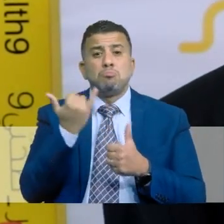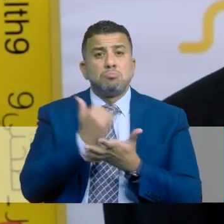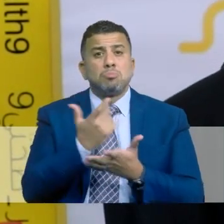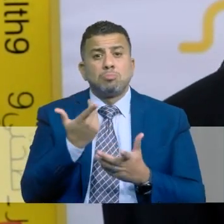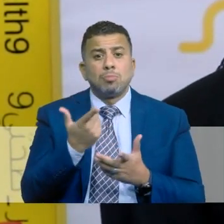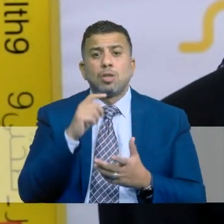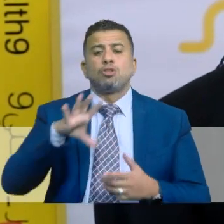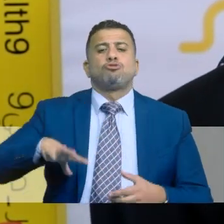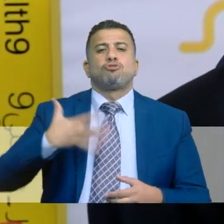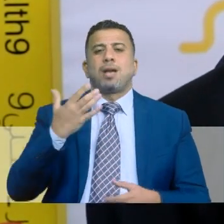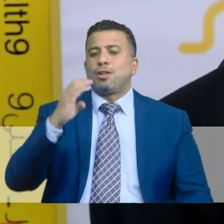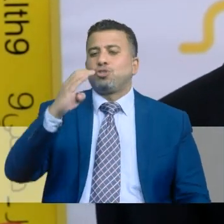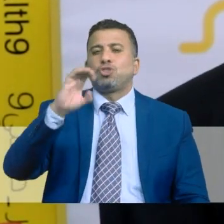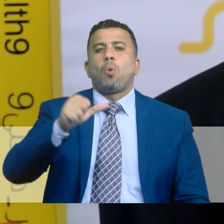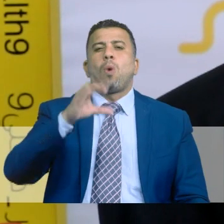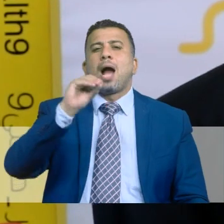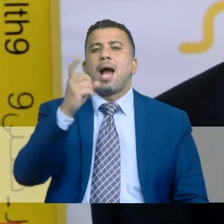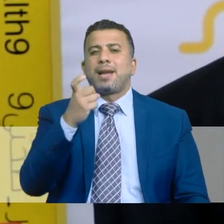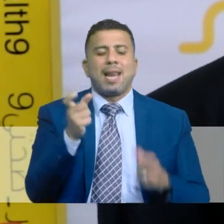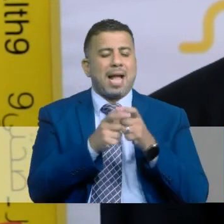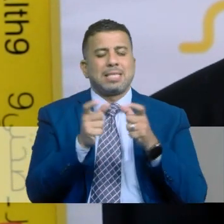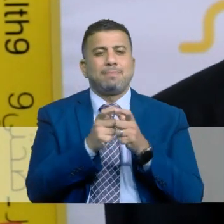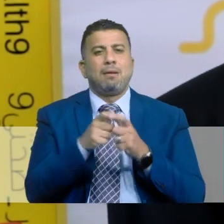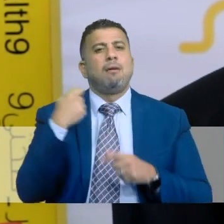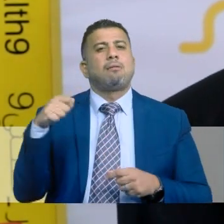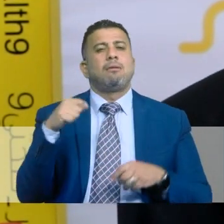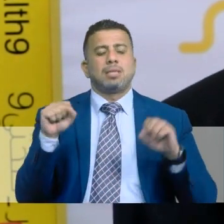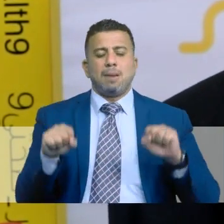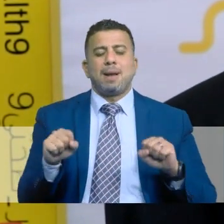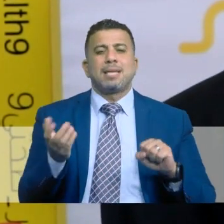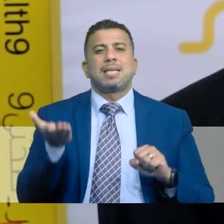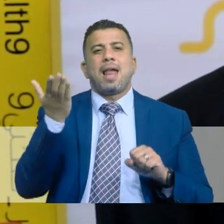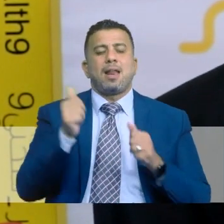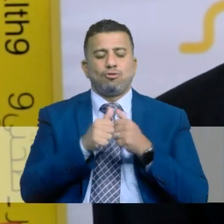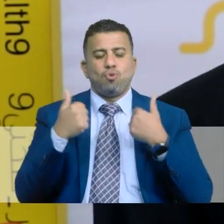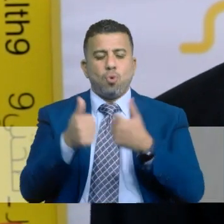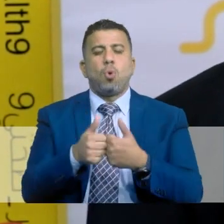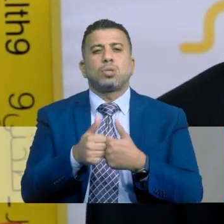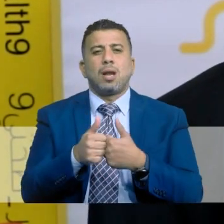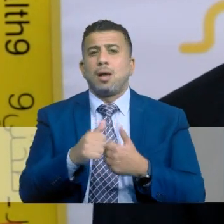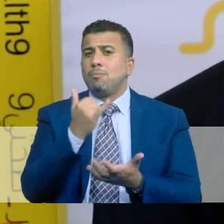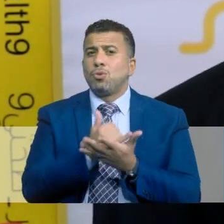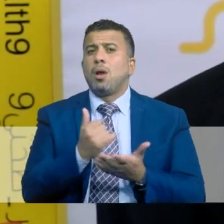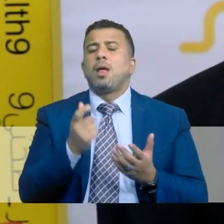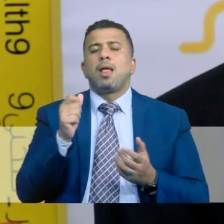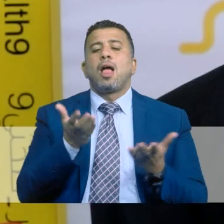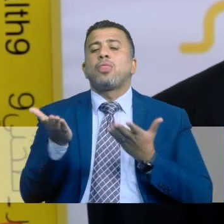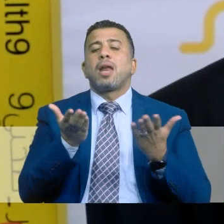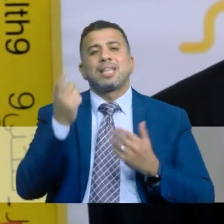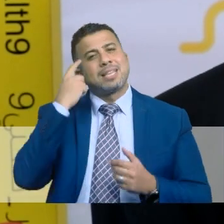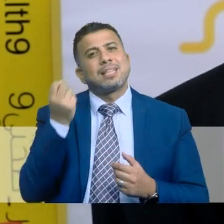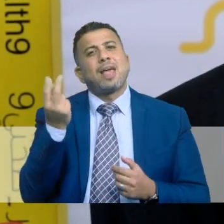تأتي سمو الشيخة جواهر بنت محمد القاسمي رئيسة المجلس الأعلى لشؤون الأسرة وإدارة التثقيف